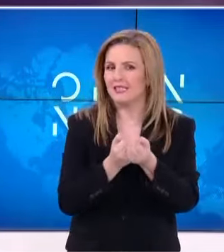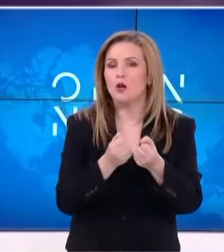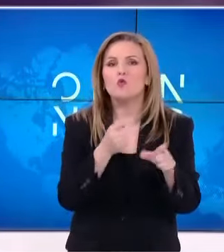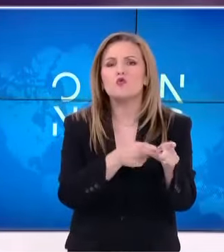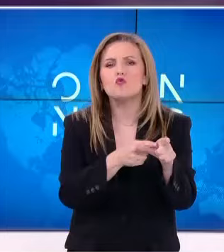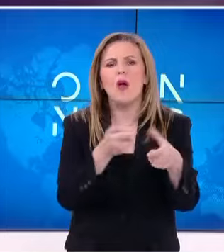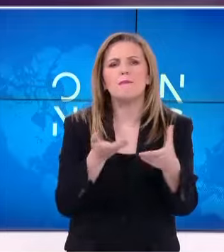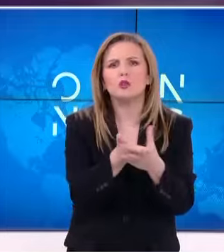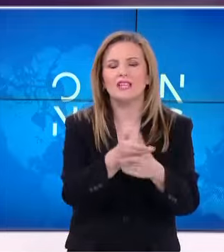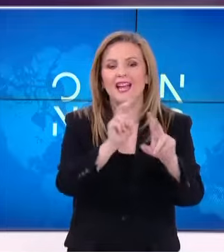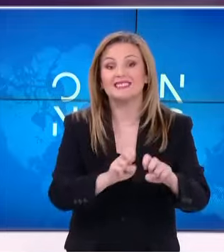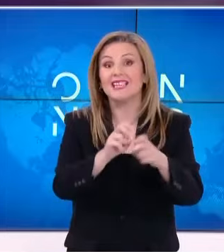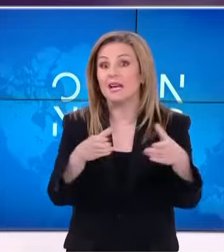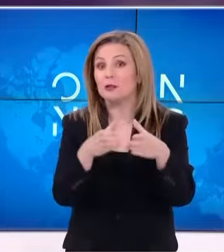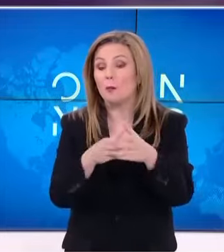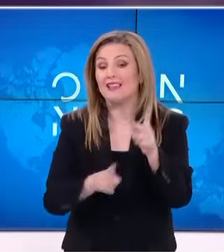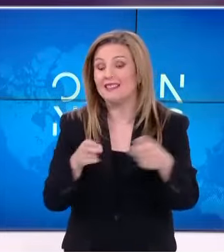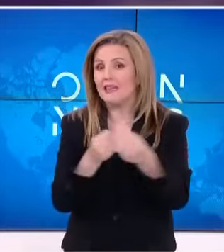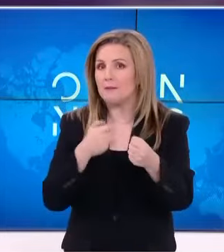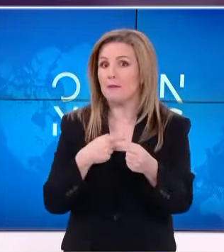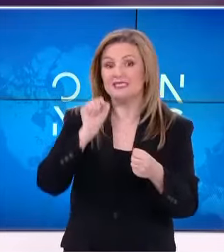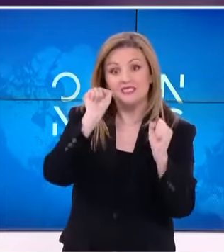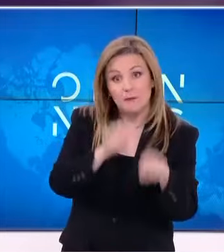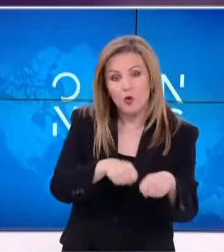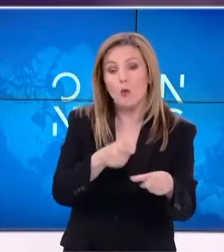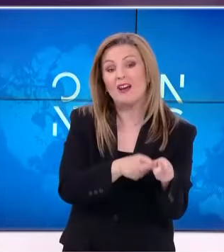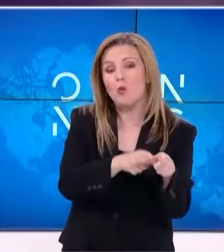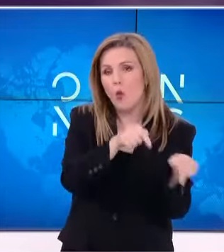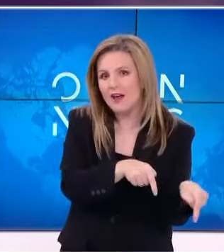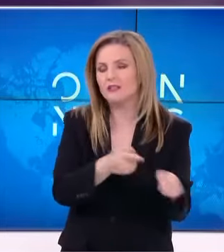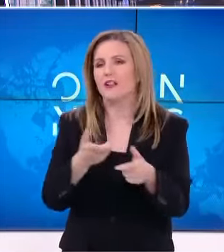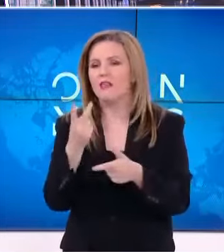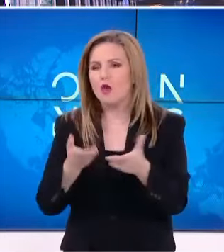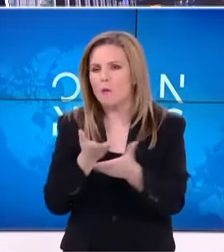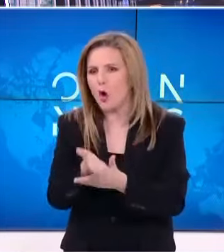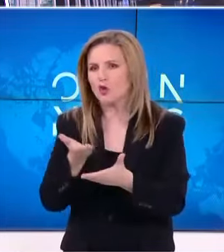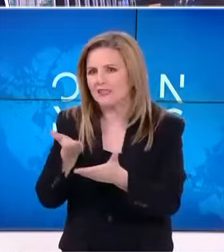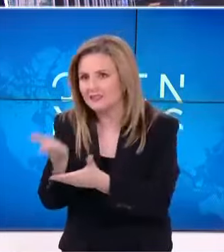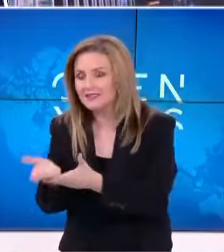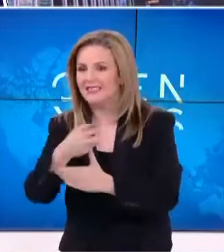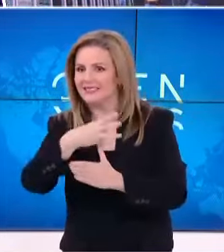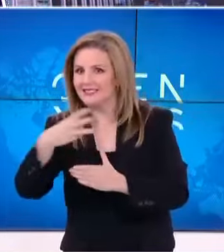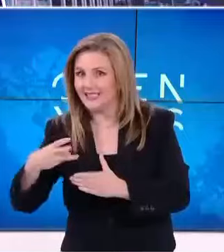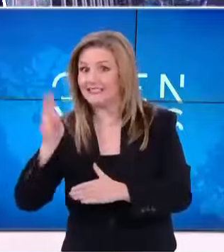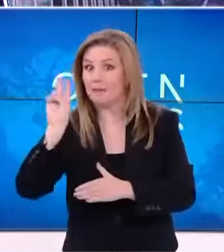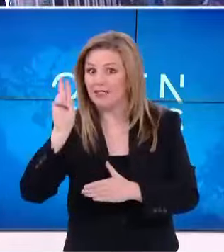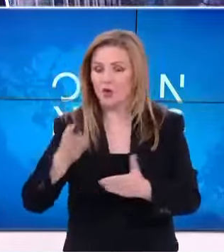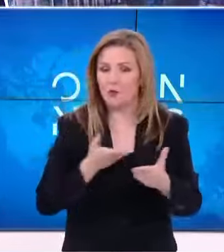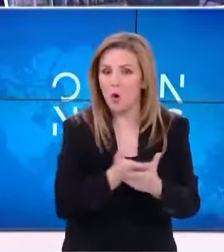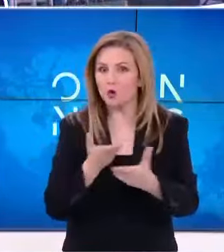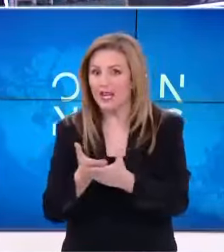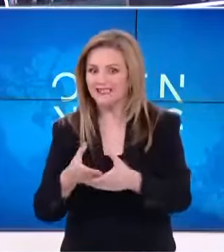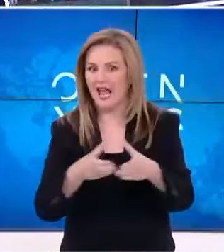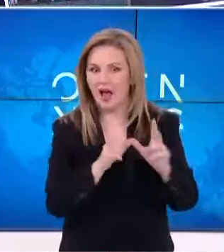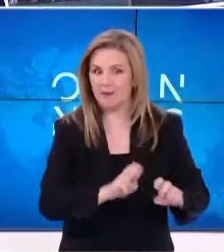κκε για την εξεταστική επιτροπή για τα τέμπη τις δύο προτάσεις για προανακριτική επιτροπή που έκαναν συριζα και πασοκ την